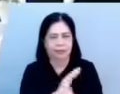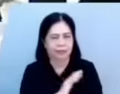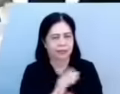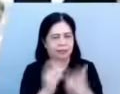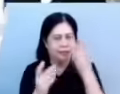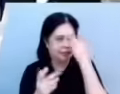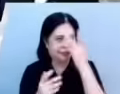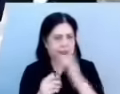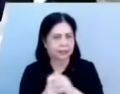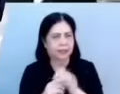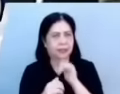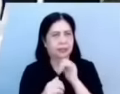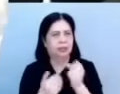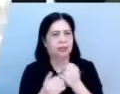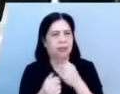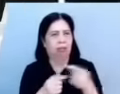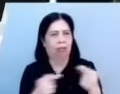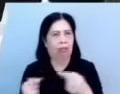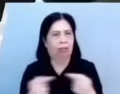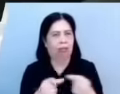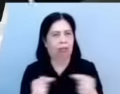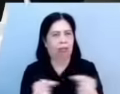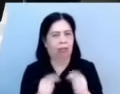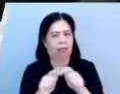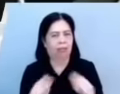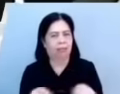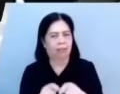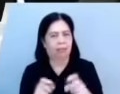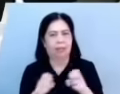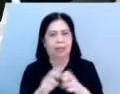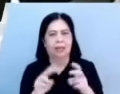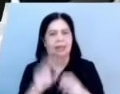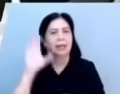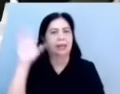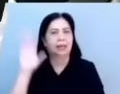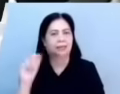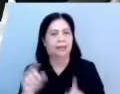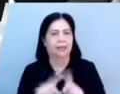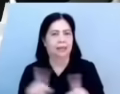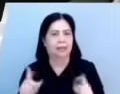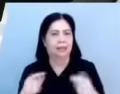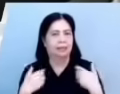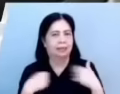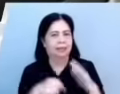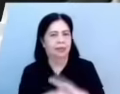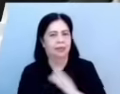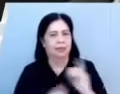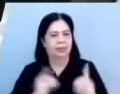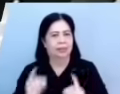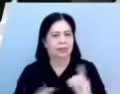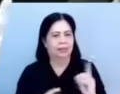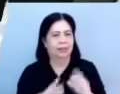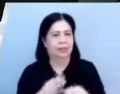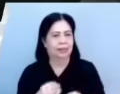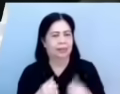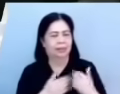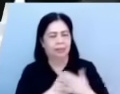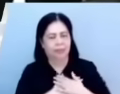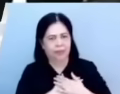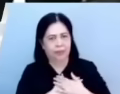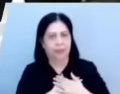yung typical na agawan seri na alam nila. Kakaibang love story, ma-action, ma-drama, may puso,